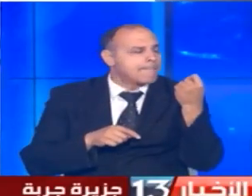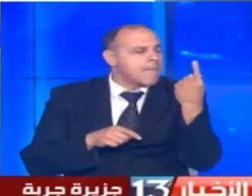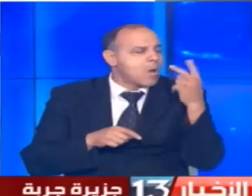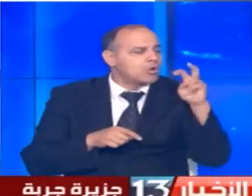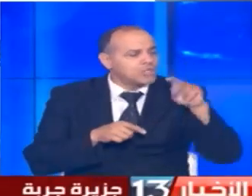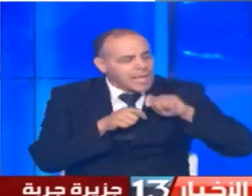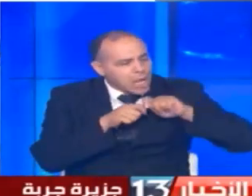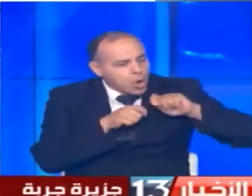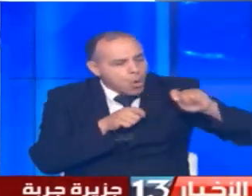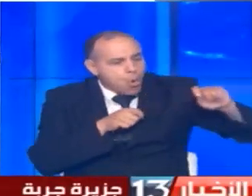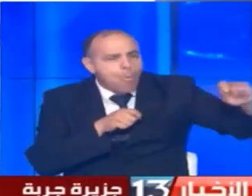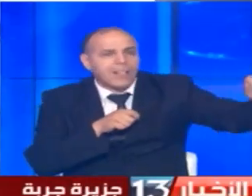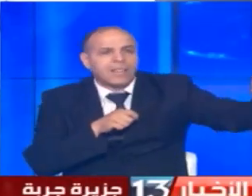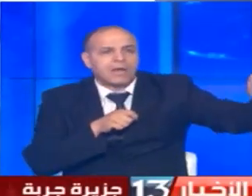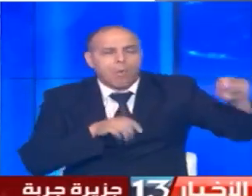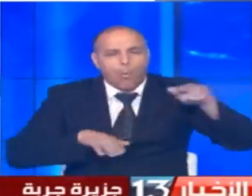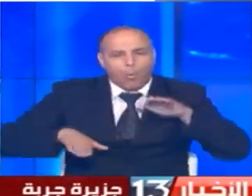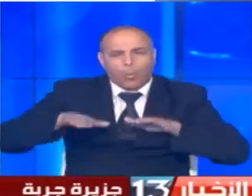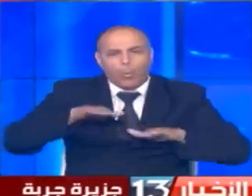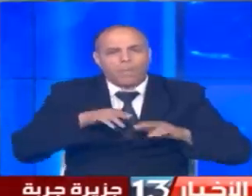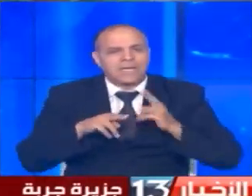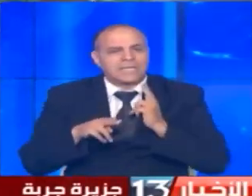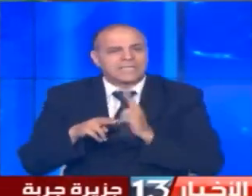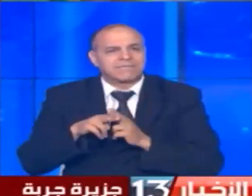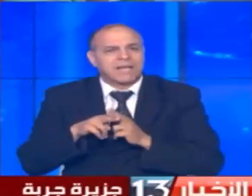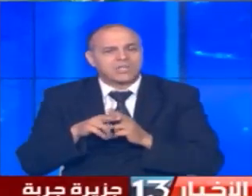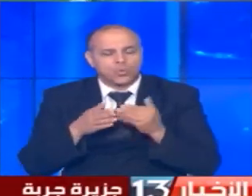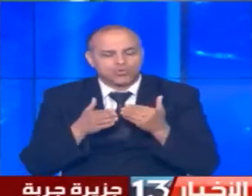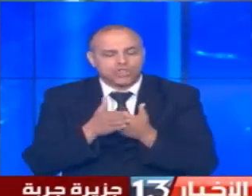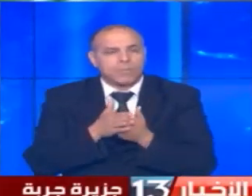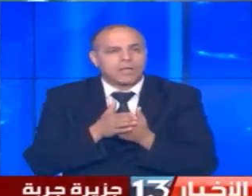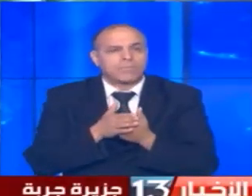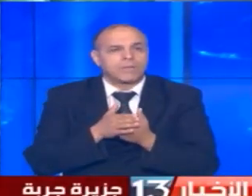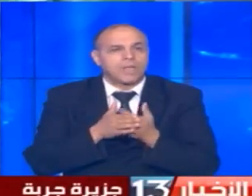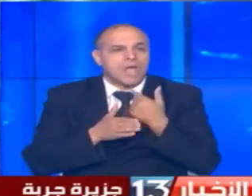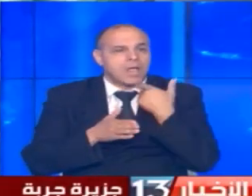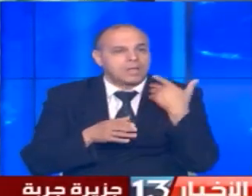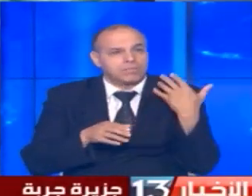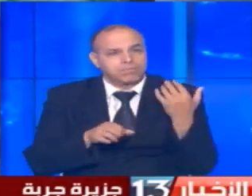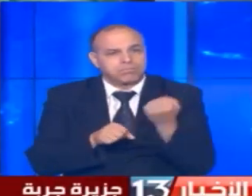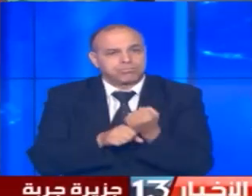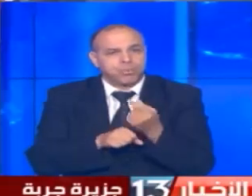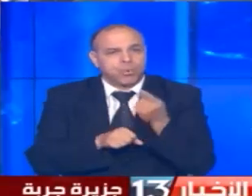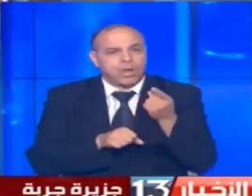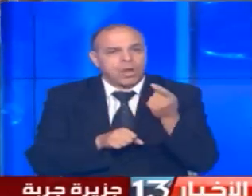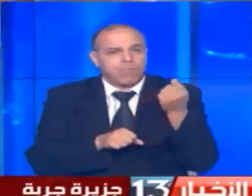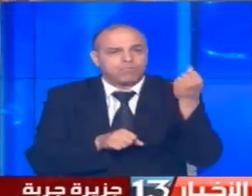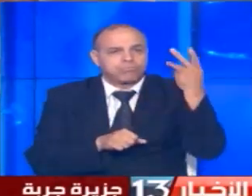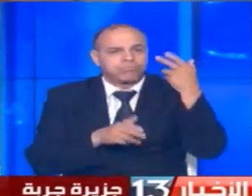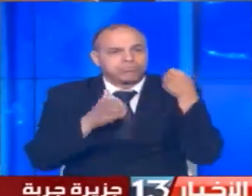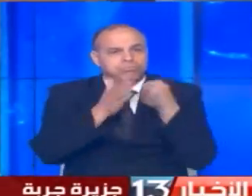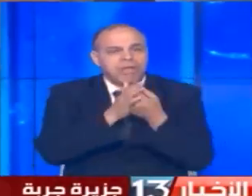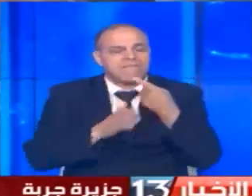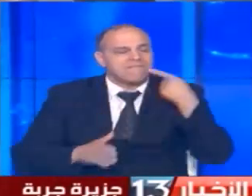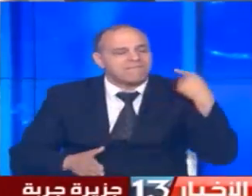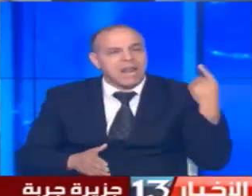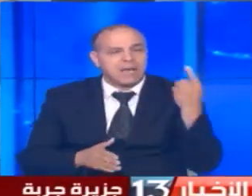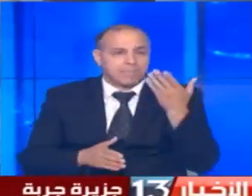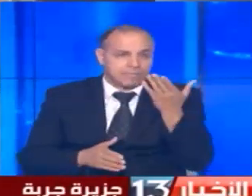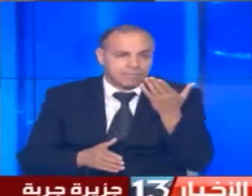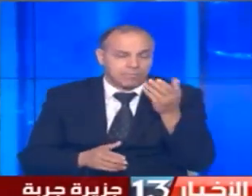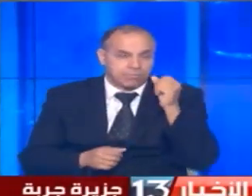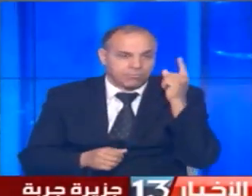سباحة دون انقطاع بين صفاقس وجزيرة جربة، محطما بذلك رقما قياسيا عالميا